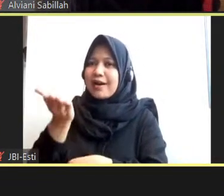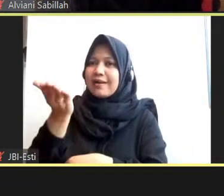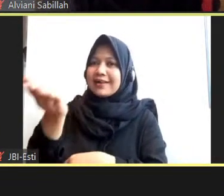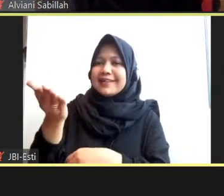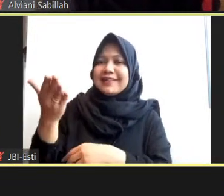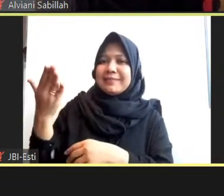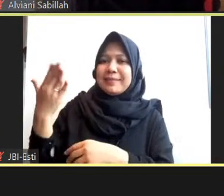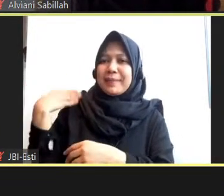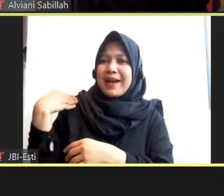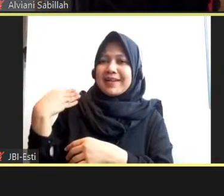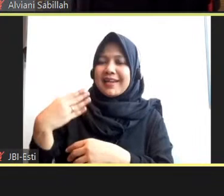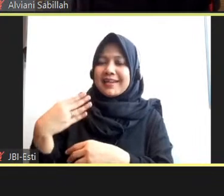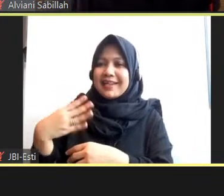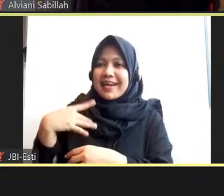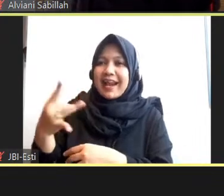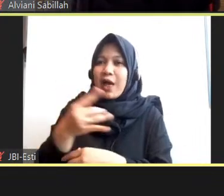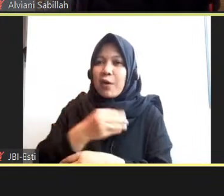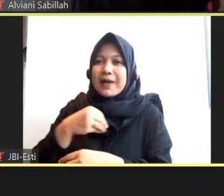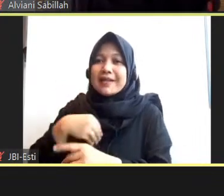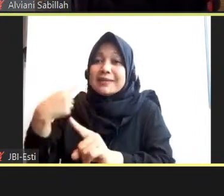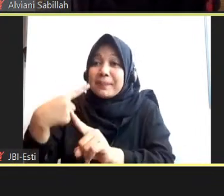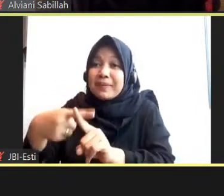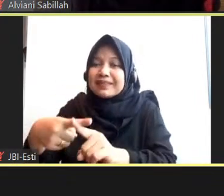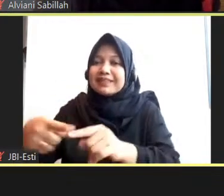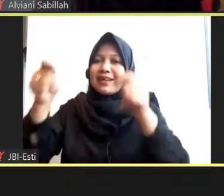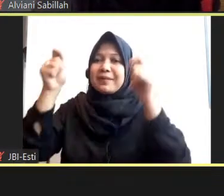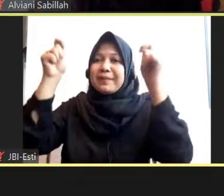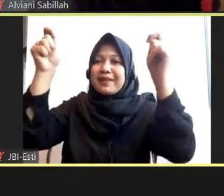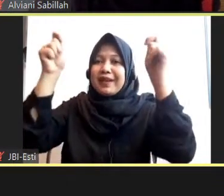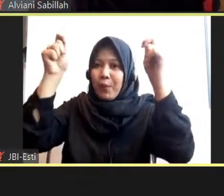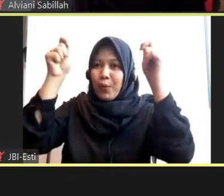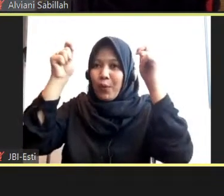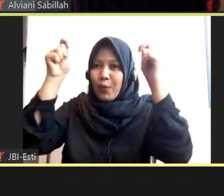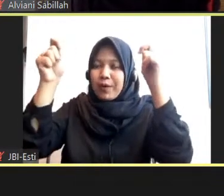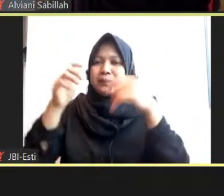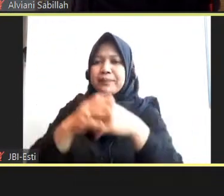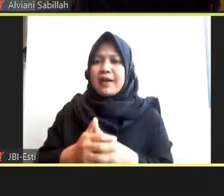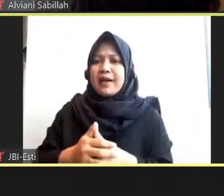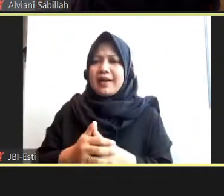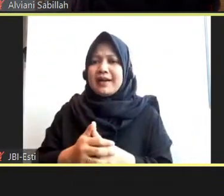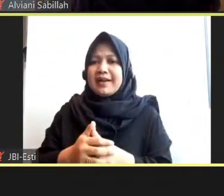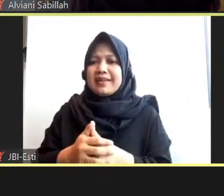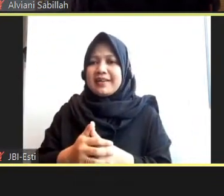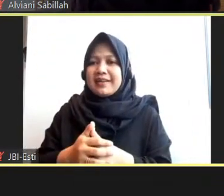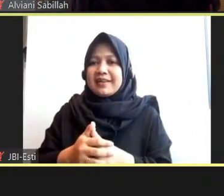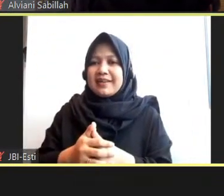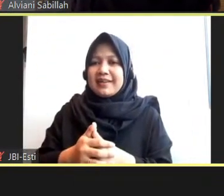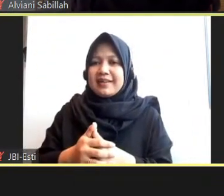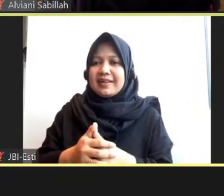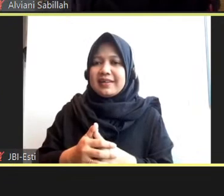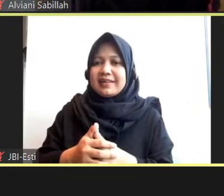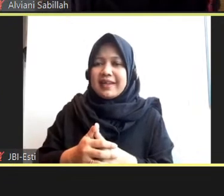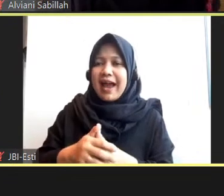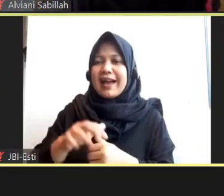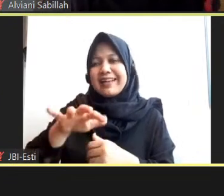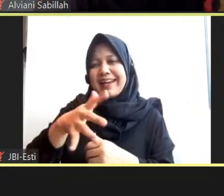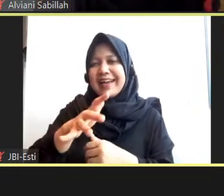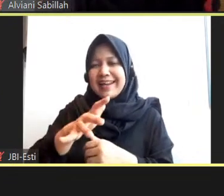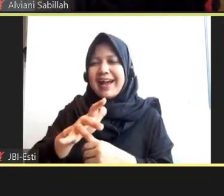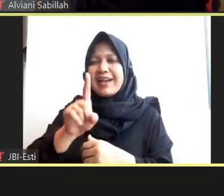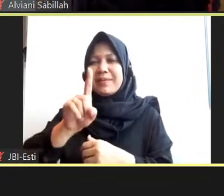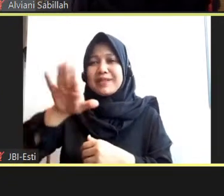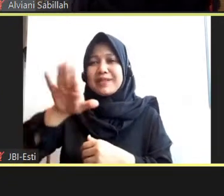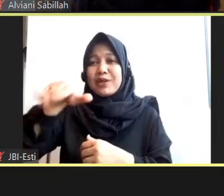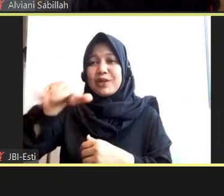sekaligus sebagai demonstran gitu ya di jalanan dalam berbagai aksi yang terjadi paling tidak dalam satu tahun terakhir di